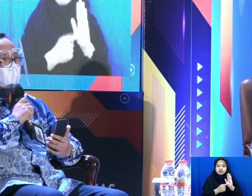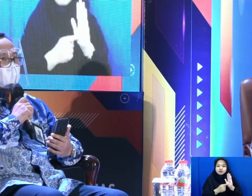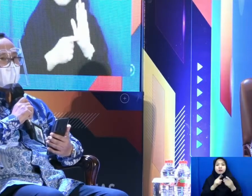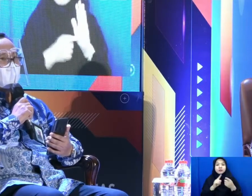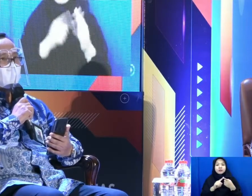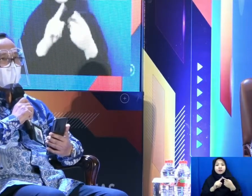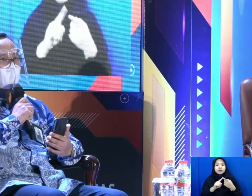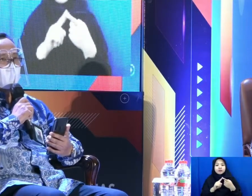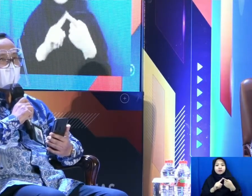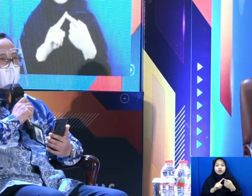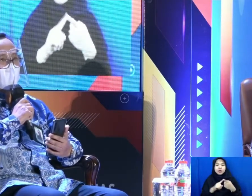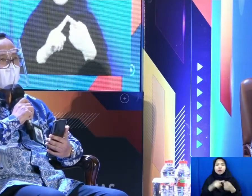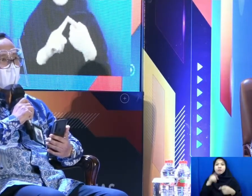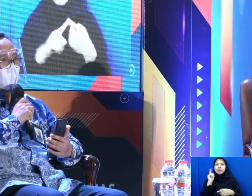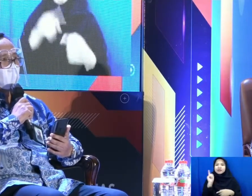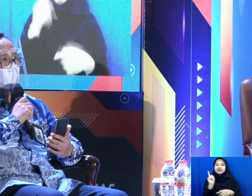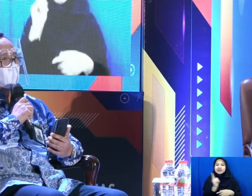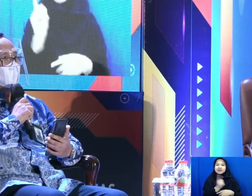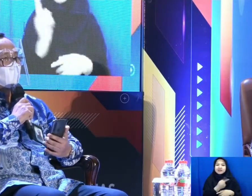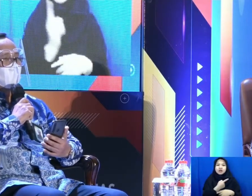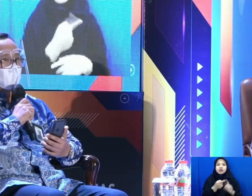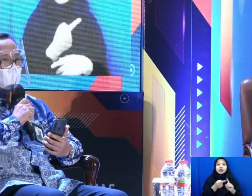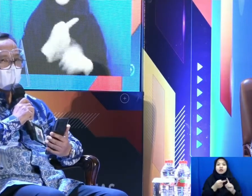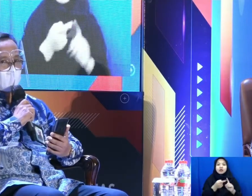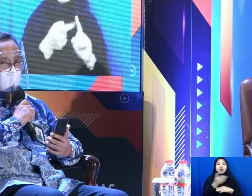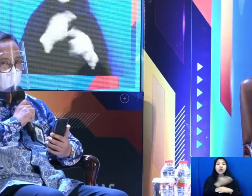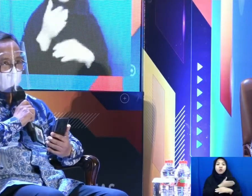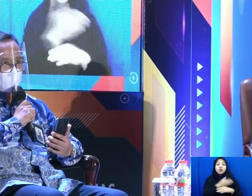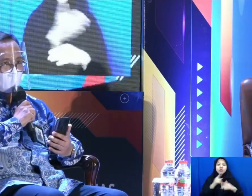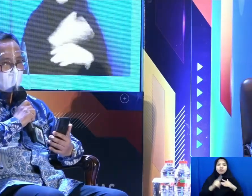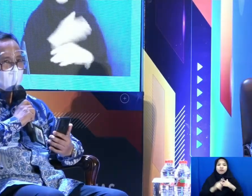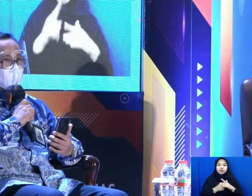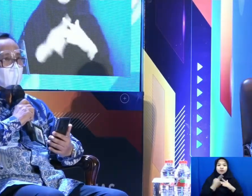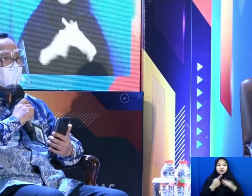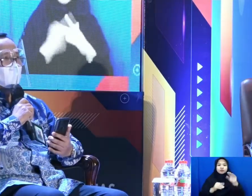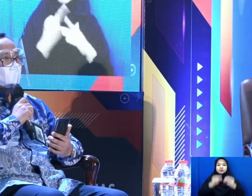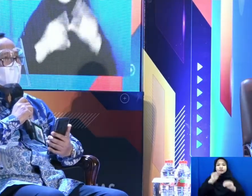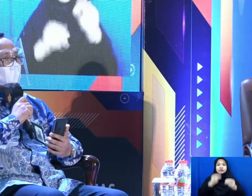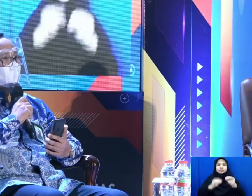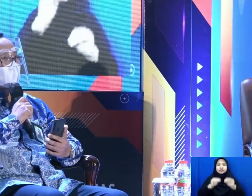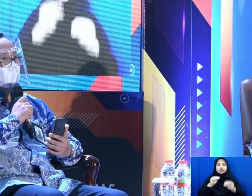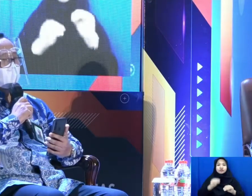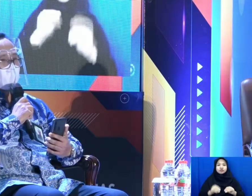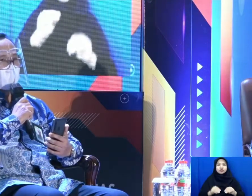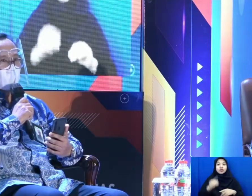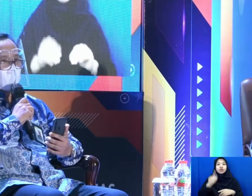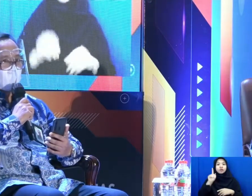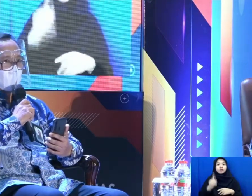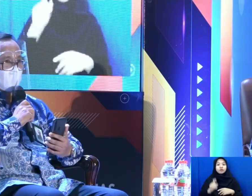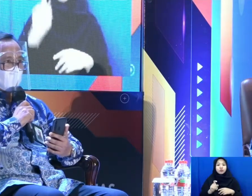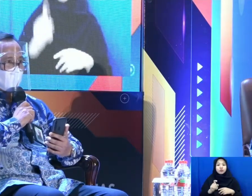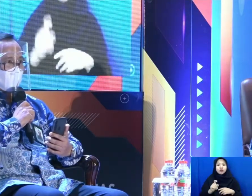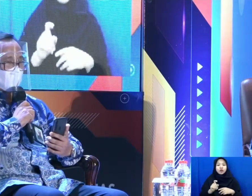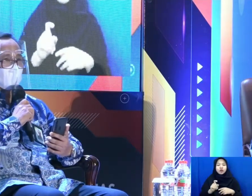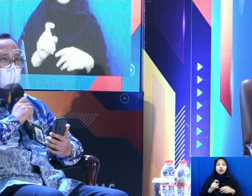pastikan dari awal mulai dari penyusunan kebutuhan kemudian